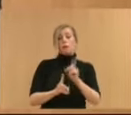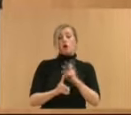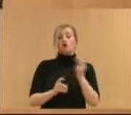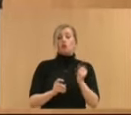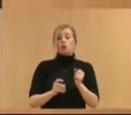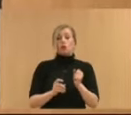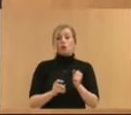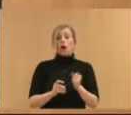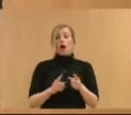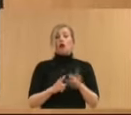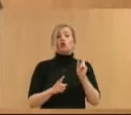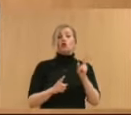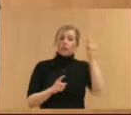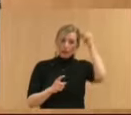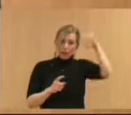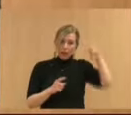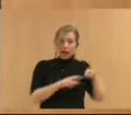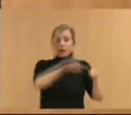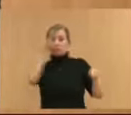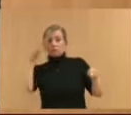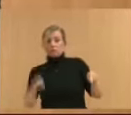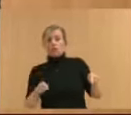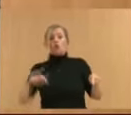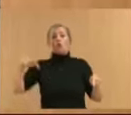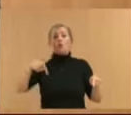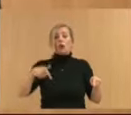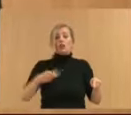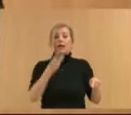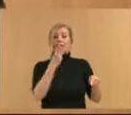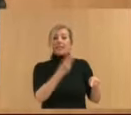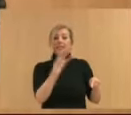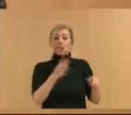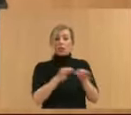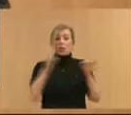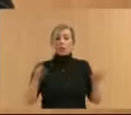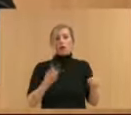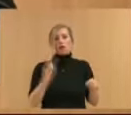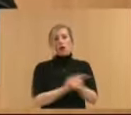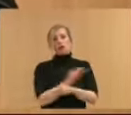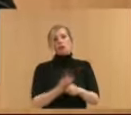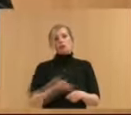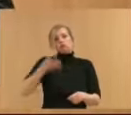Кюстендил до Гюешево да е 2 часа и половина с влак, 34 км да се минават. Нито